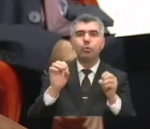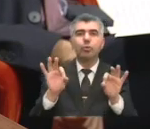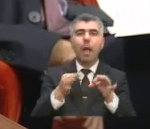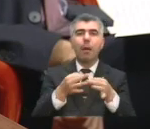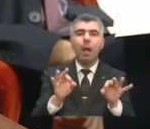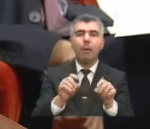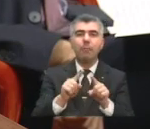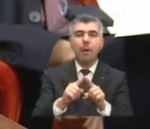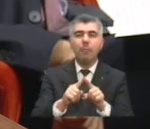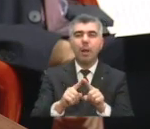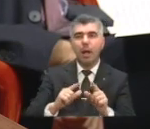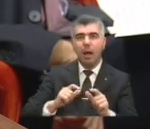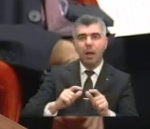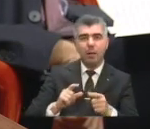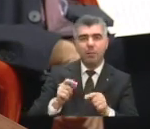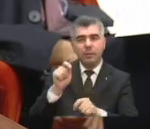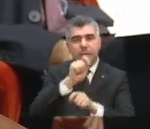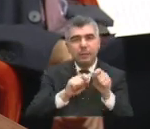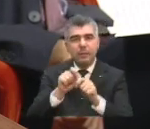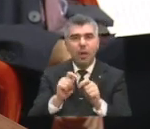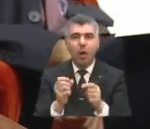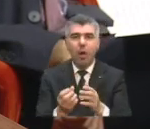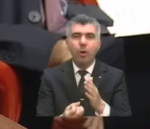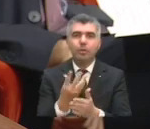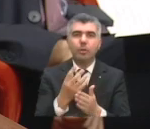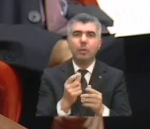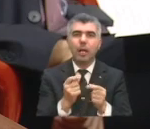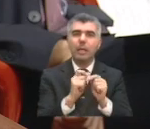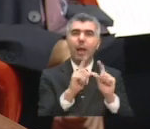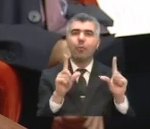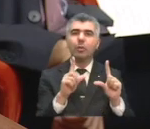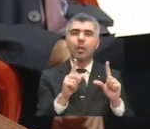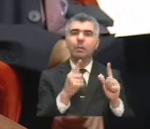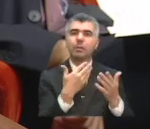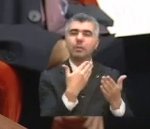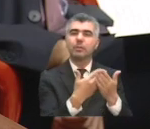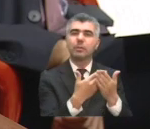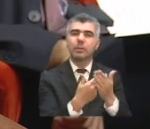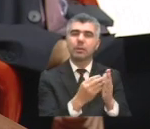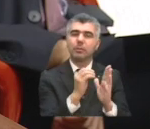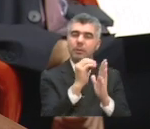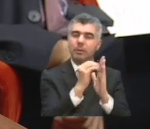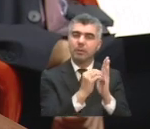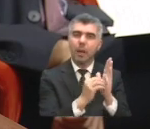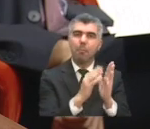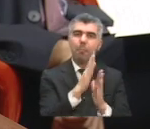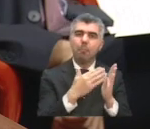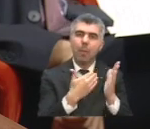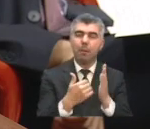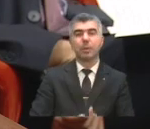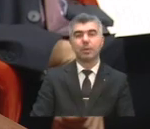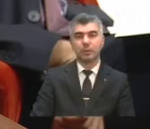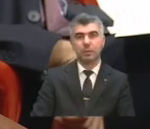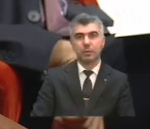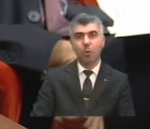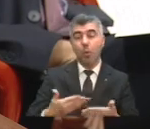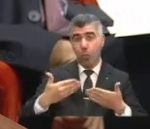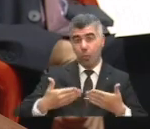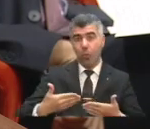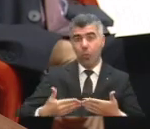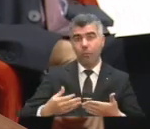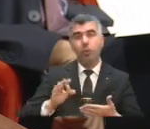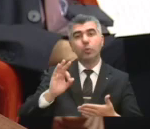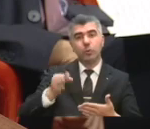التطورات ديالهم في الحياه اليوميه، وغيوليو نماذج حتى على الاجيال اللي غتجي من بعد غتستافد من هذا البرنامج. الحمد لله اليوم تبين لنا